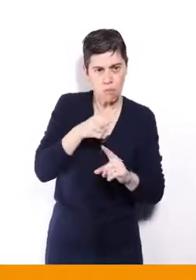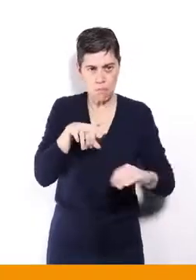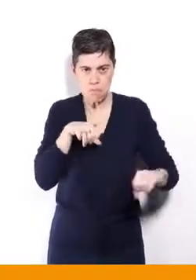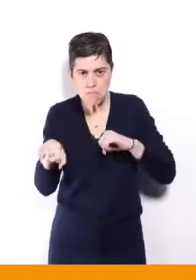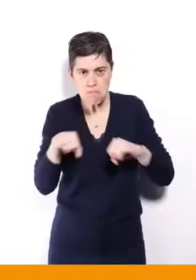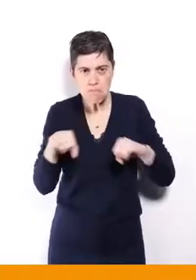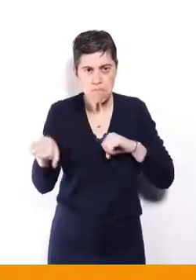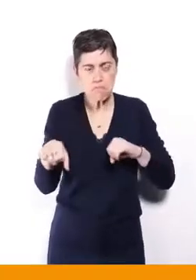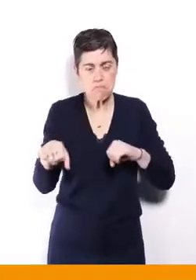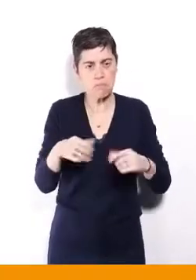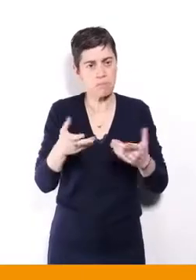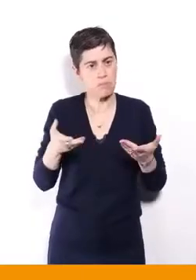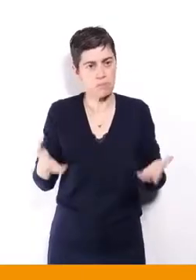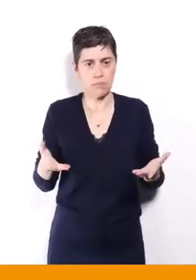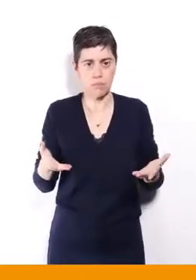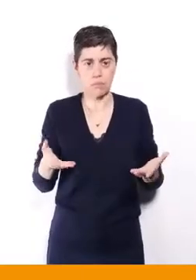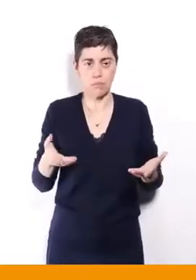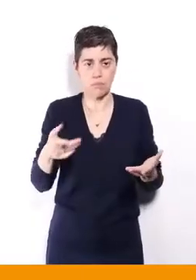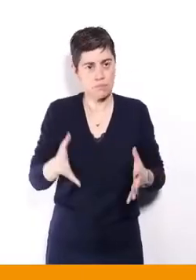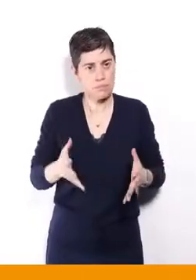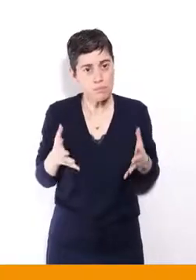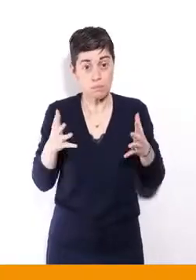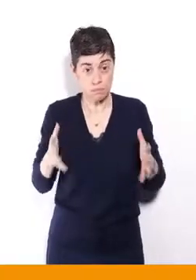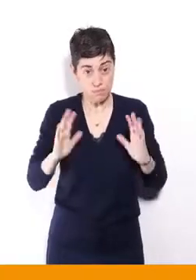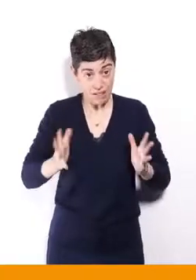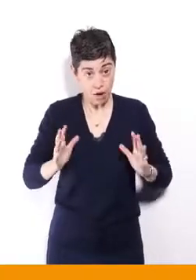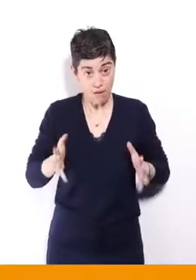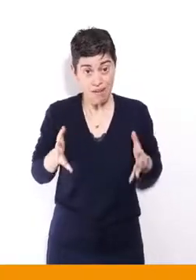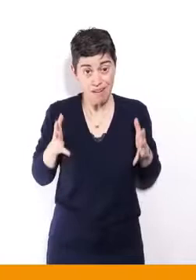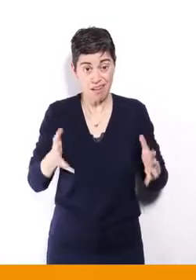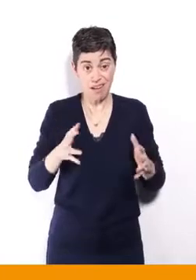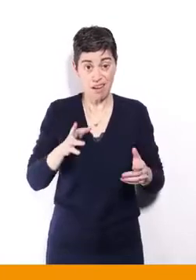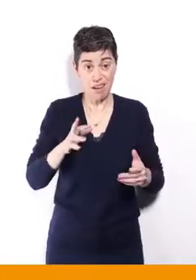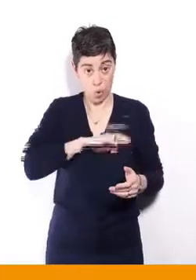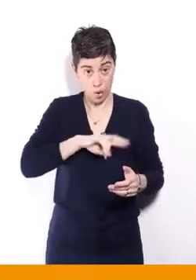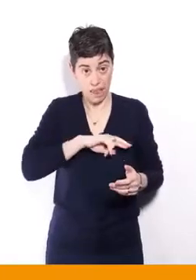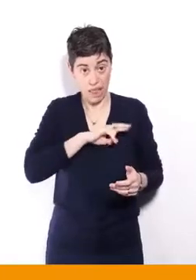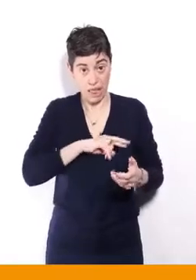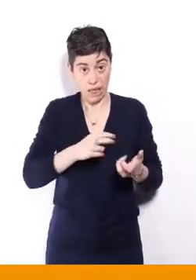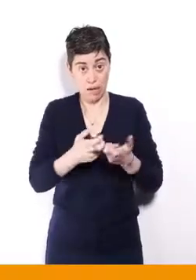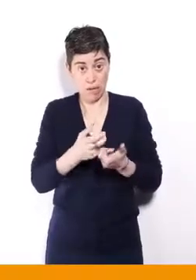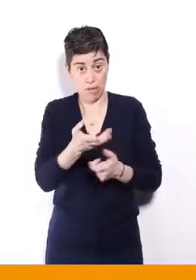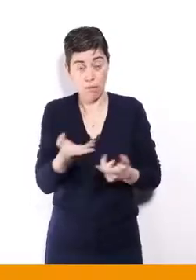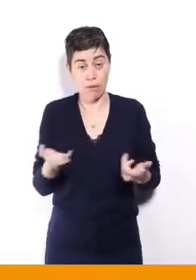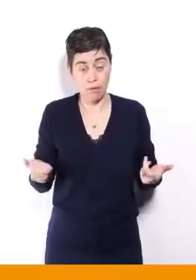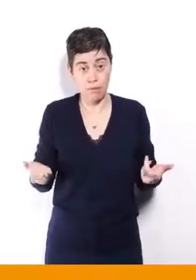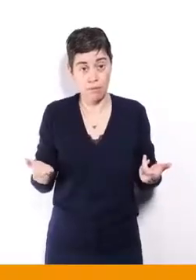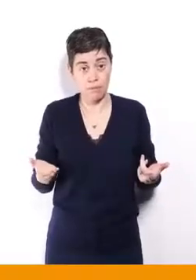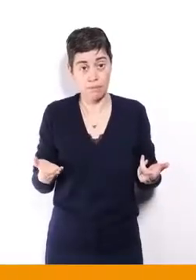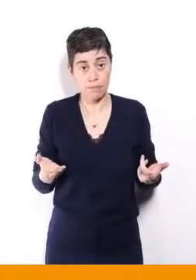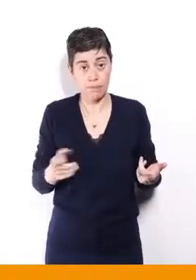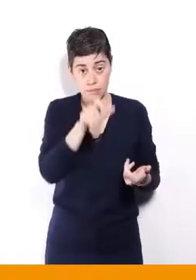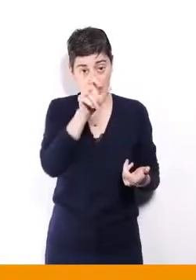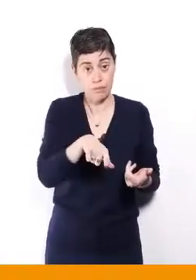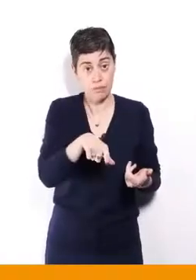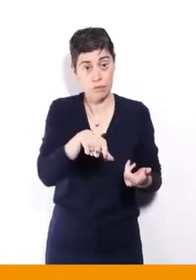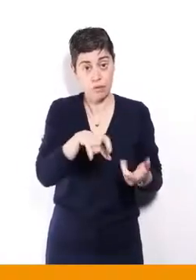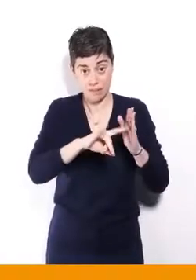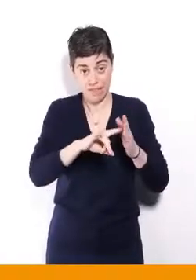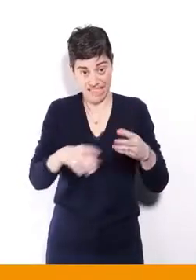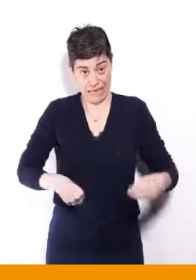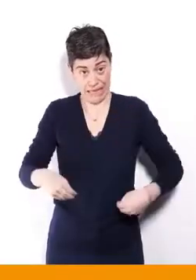militantes, s'investisse à titre bénévole, retraitée d'une MDPH, euh, directrice par ailleurs d'une